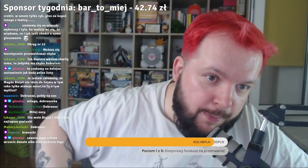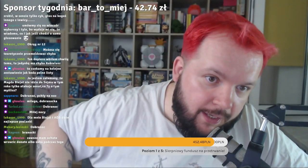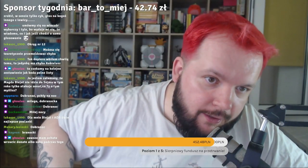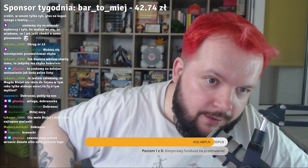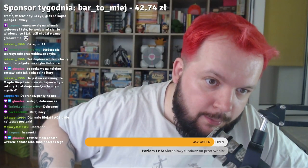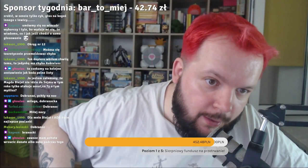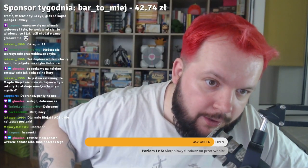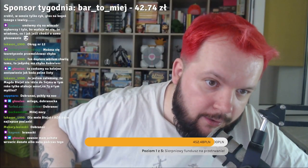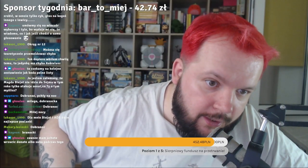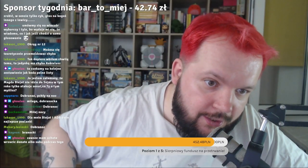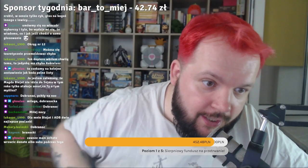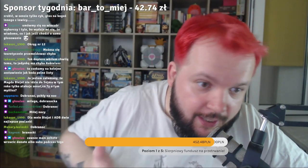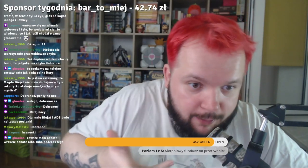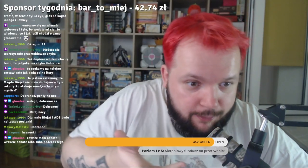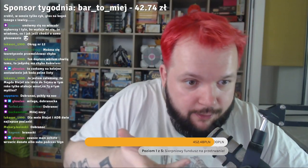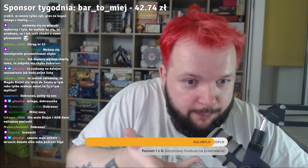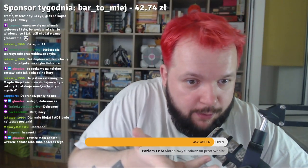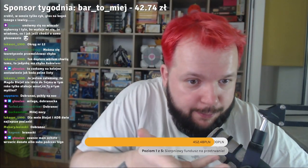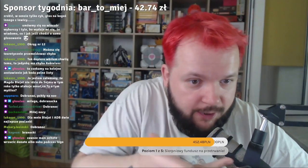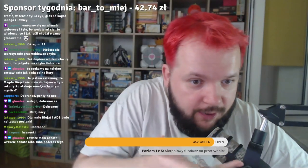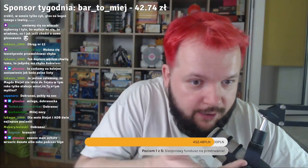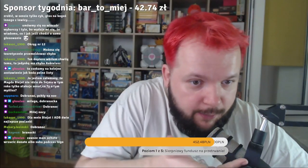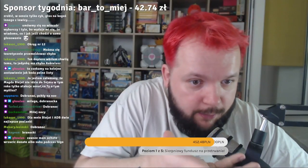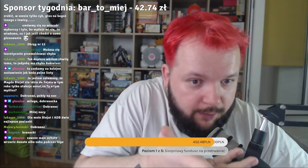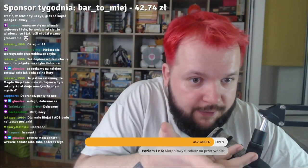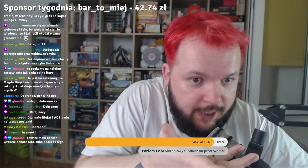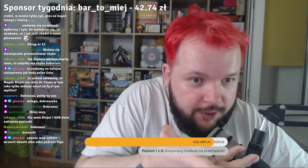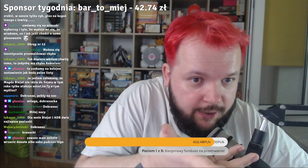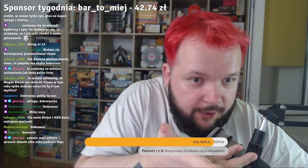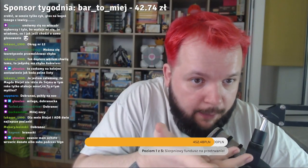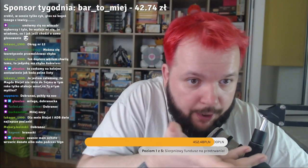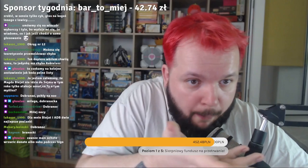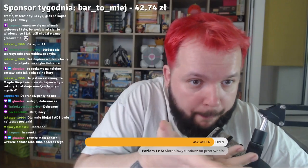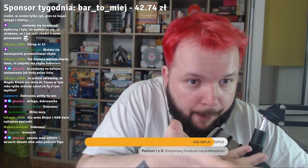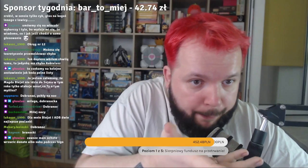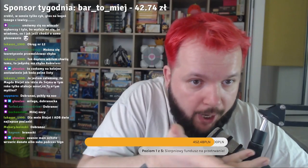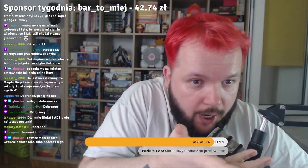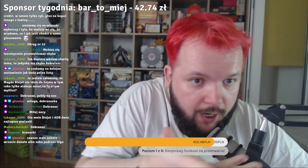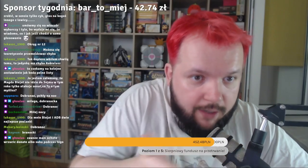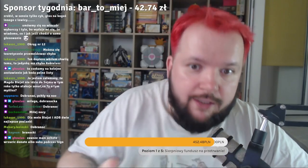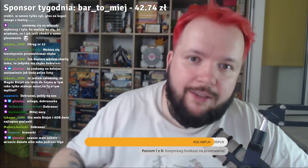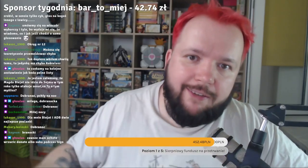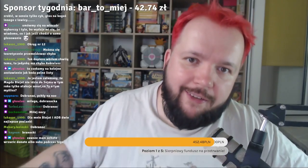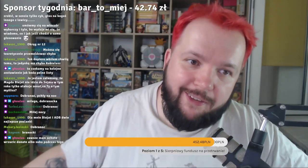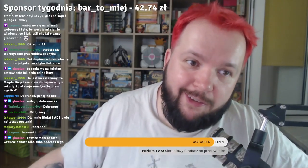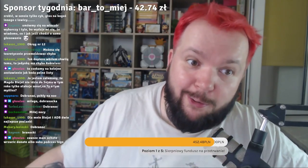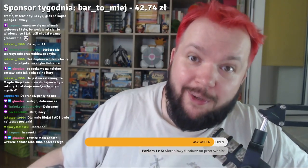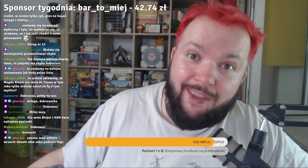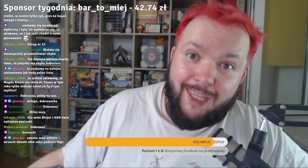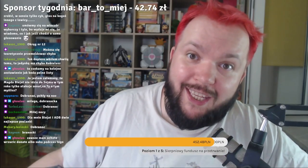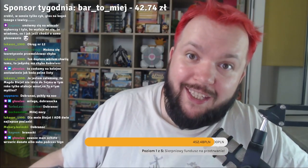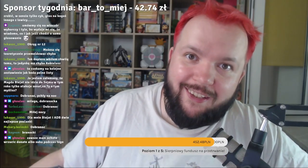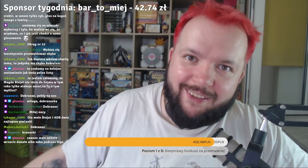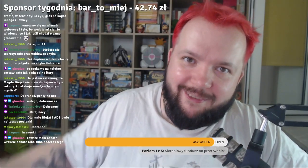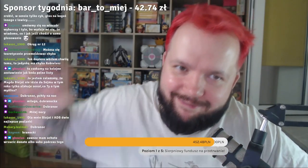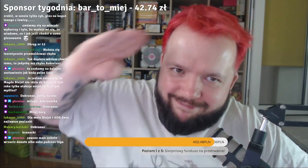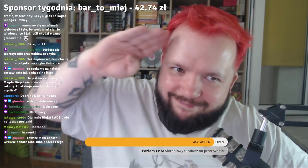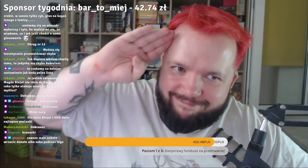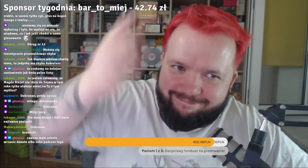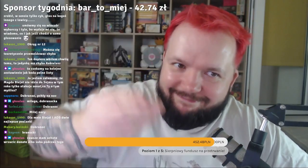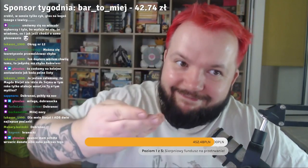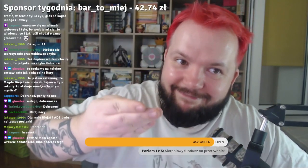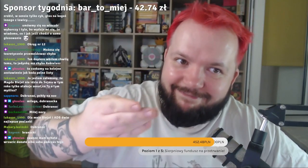Zostań wspierającym na Patronite albo popchnij ten mały tutaj wskaźnik. Tak. Do a thing.